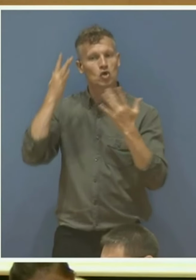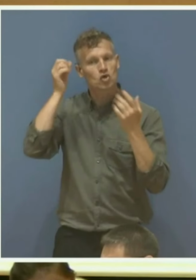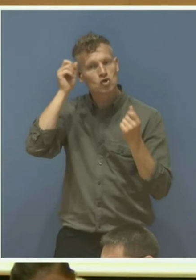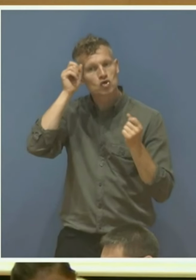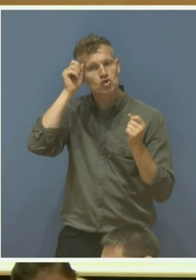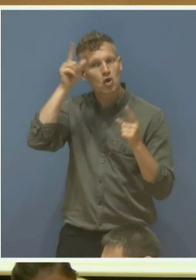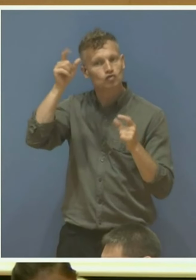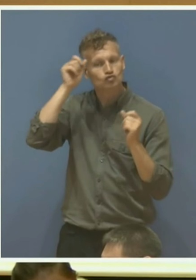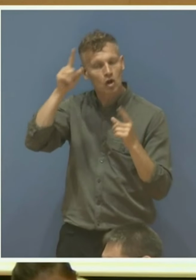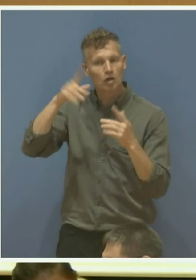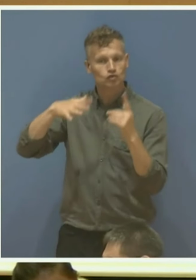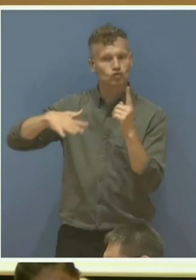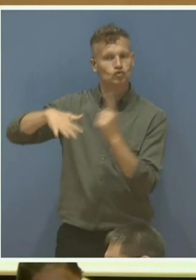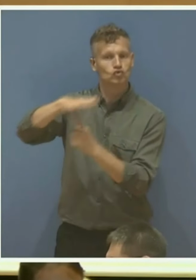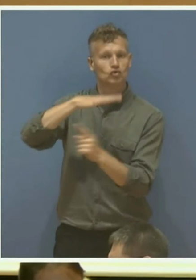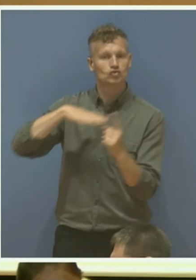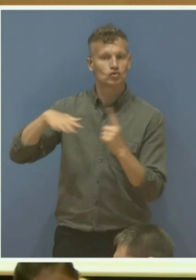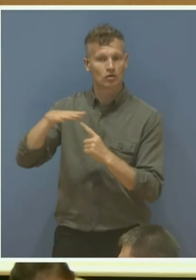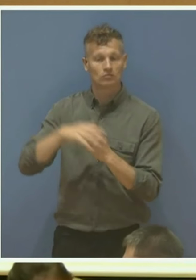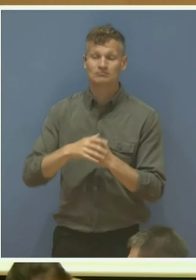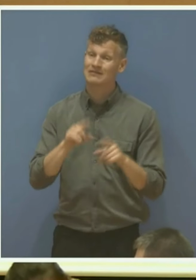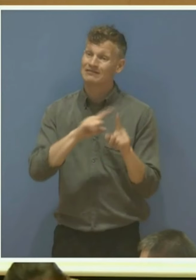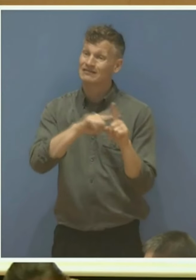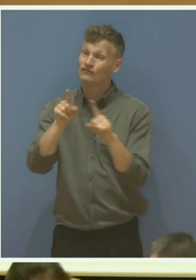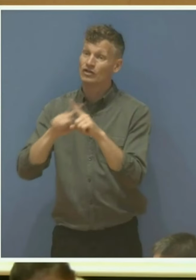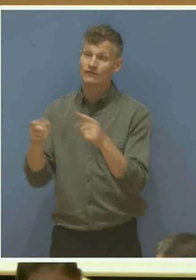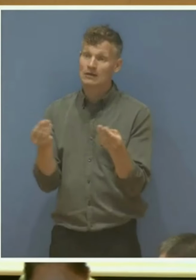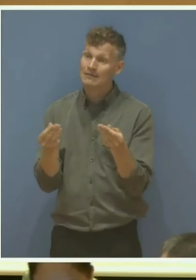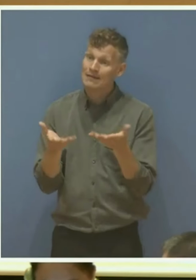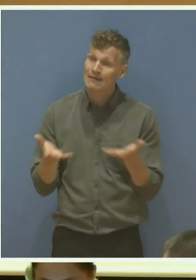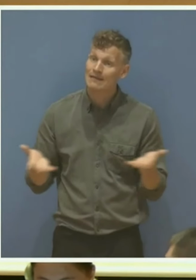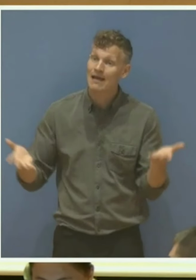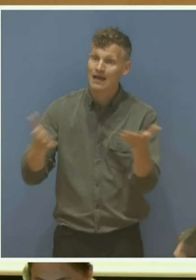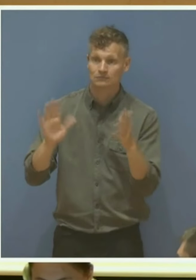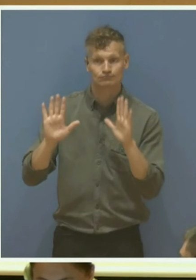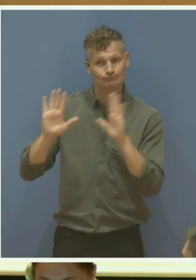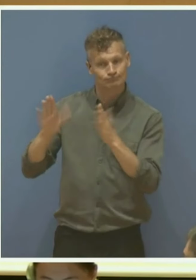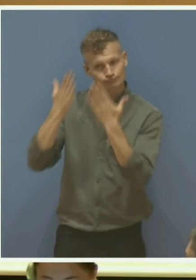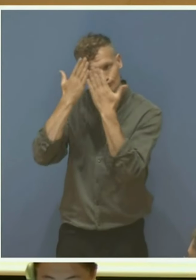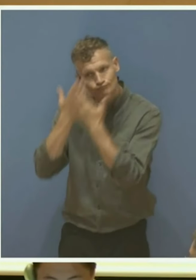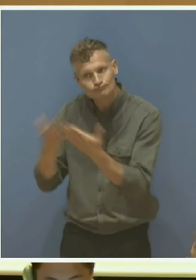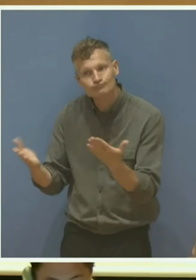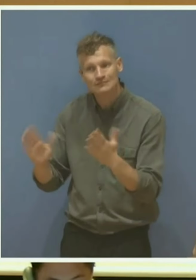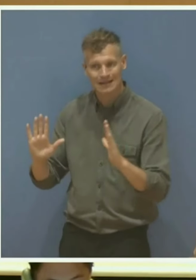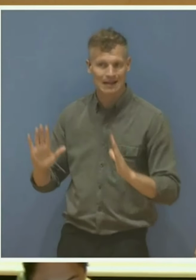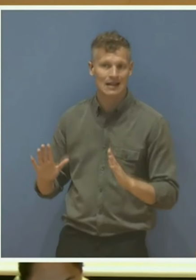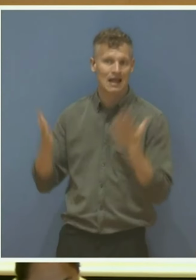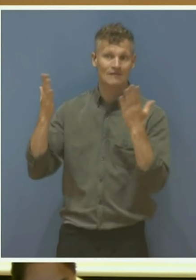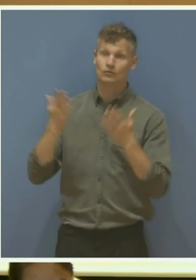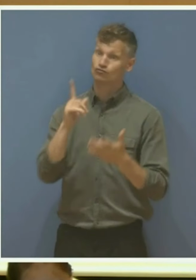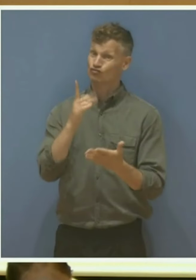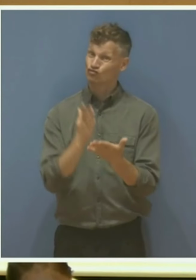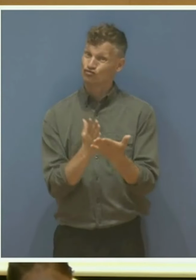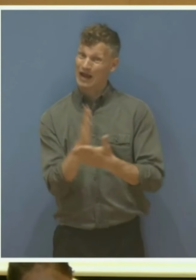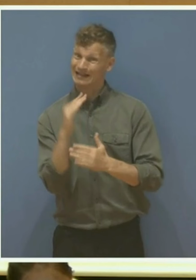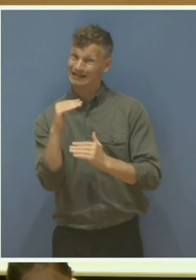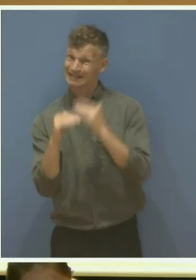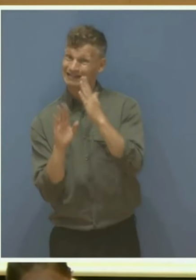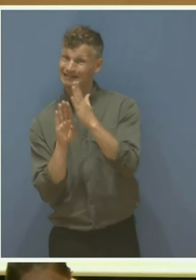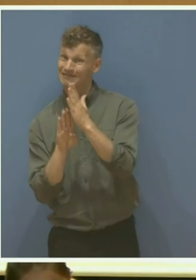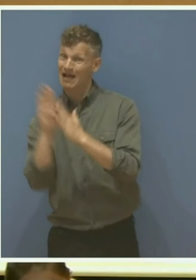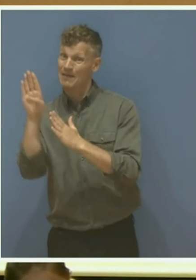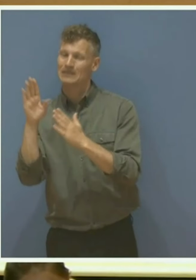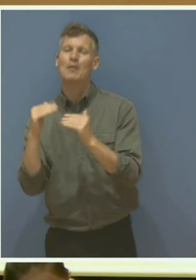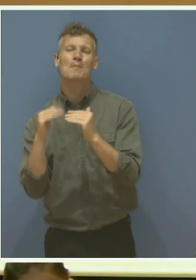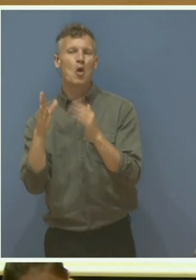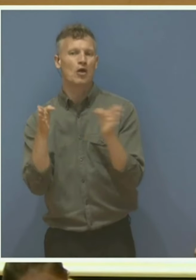жизни коренных народов. Однако наше право на развитие все больше включает экономическую повестку. Так, Камчатка является одним из